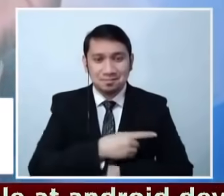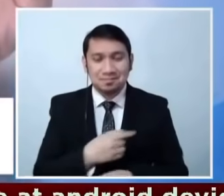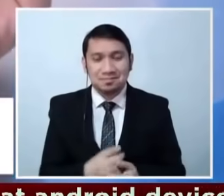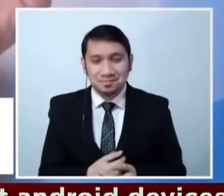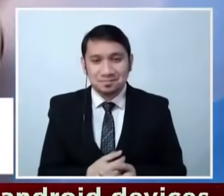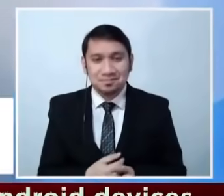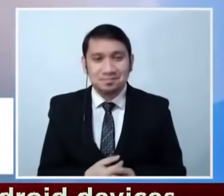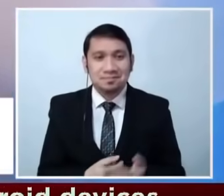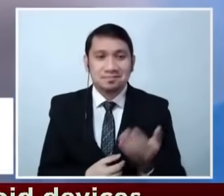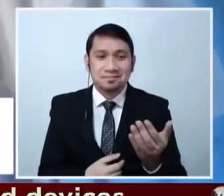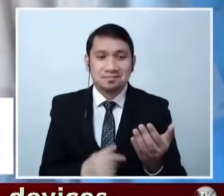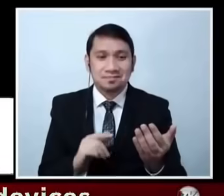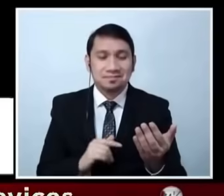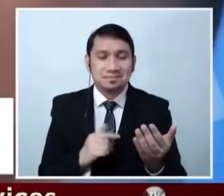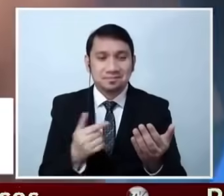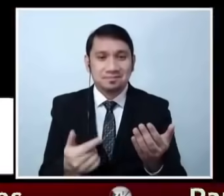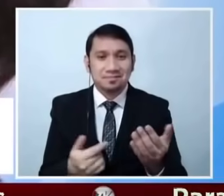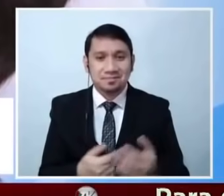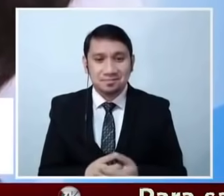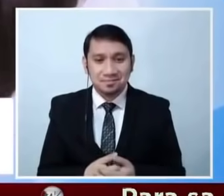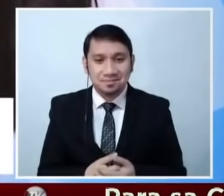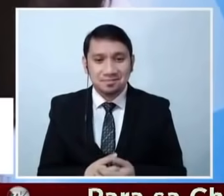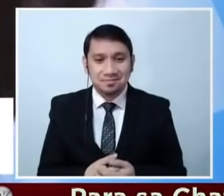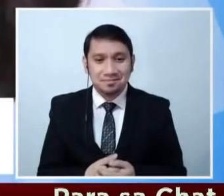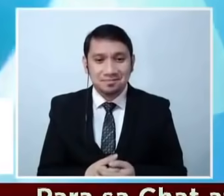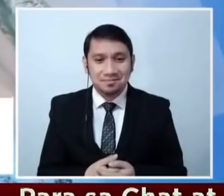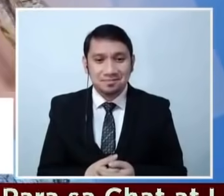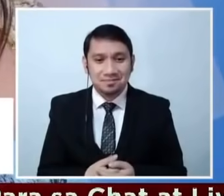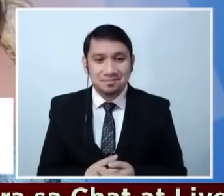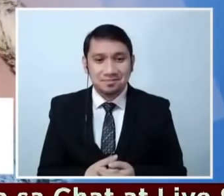MJ Felipe, ABS-CBN News.